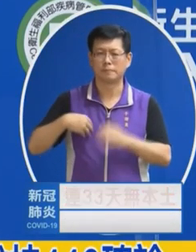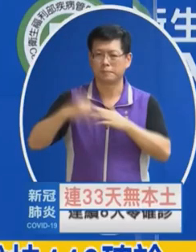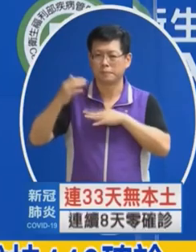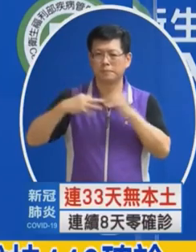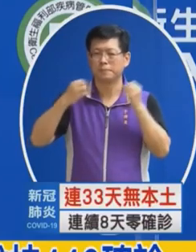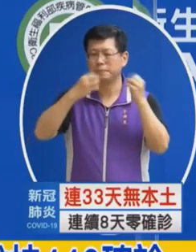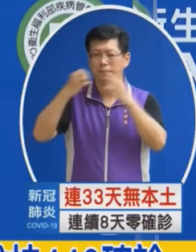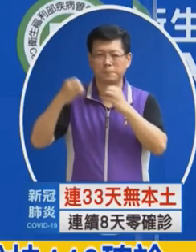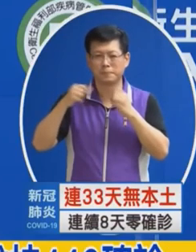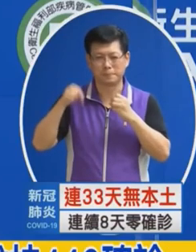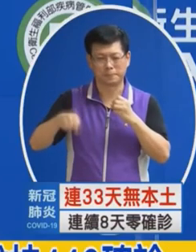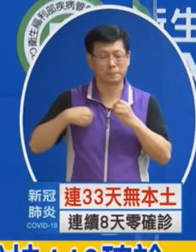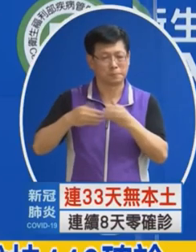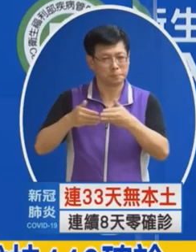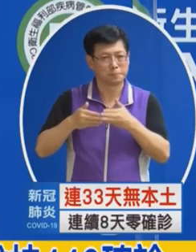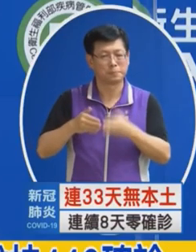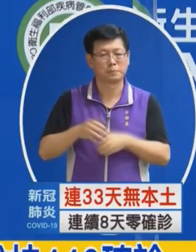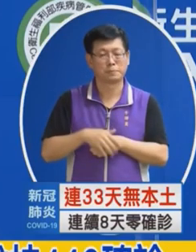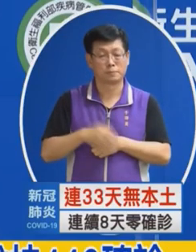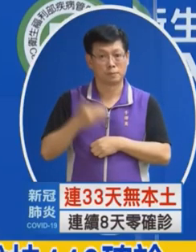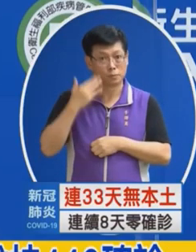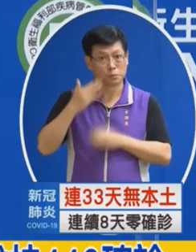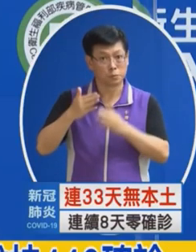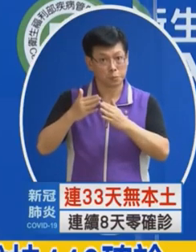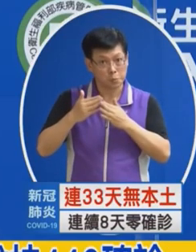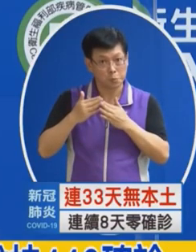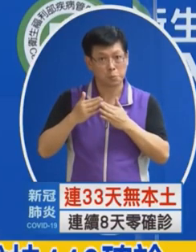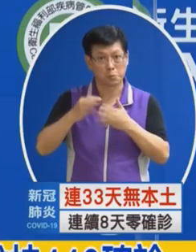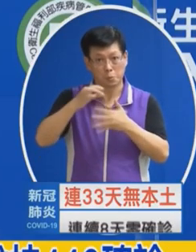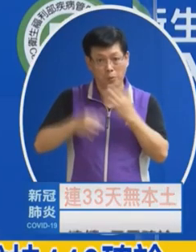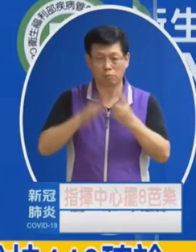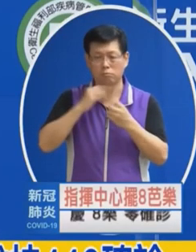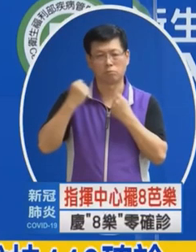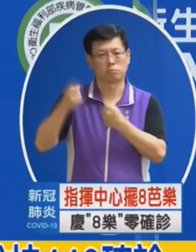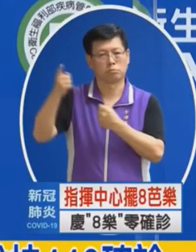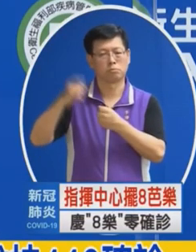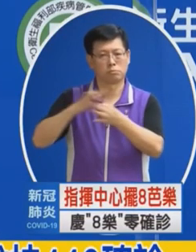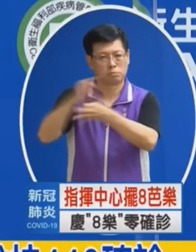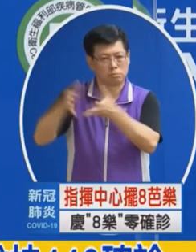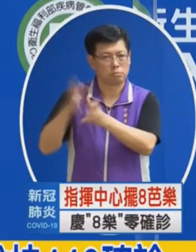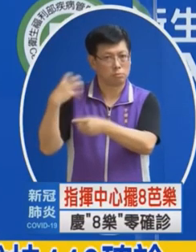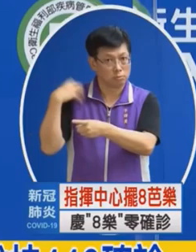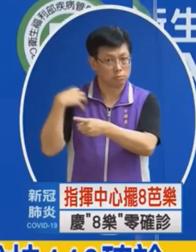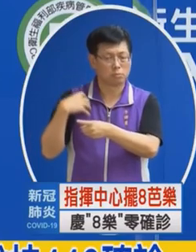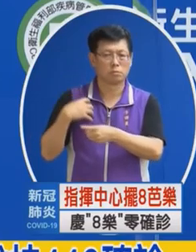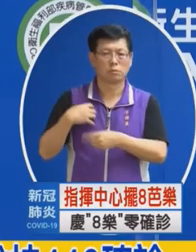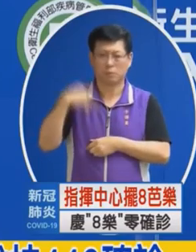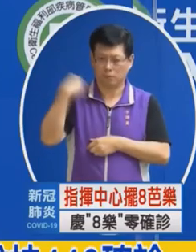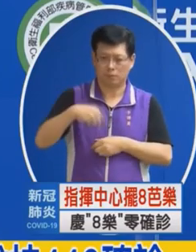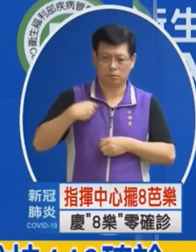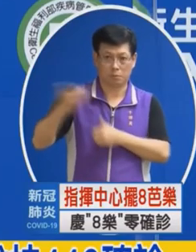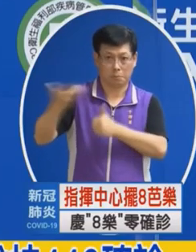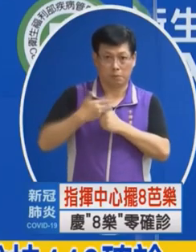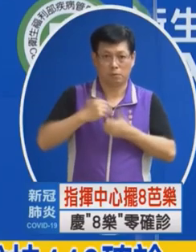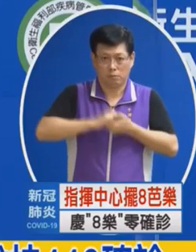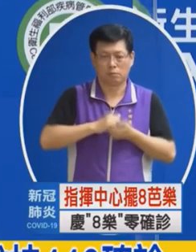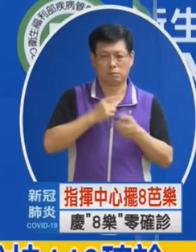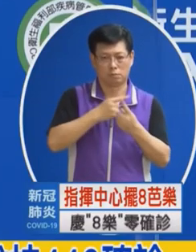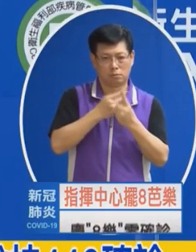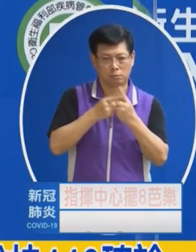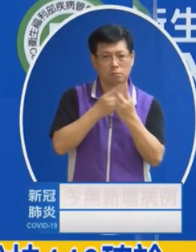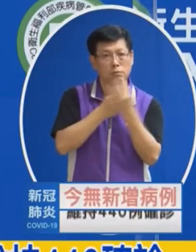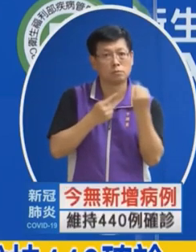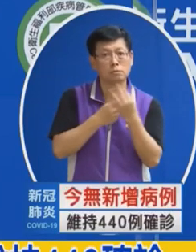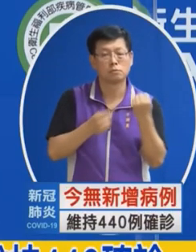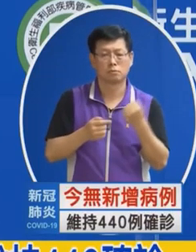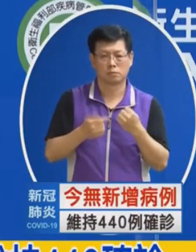一起来讨论这样的一个必要性，可能必要性里面会是在经济部好跟我们讲，那我们这边会来决定那个量能，好，